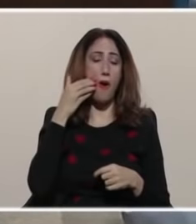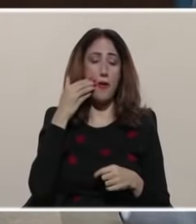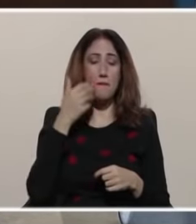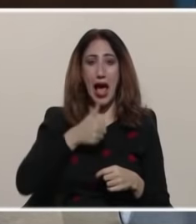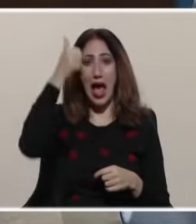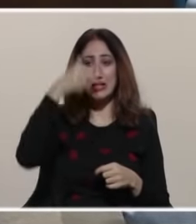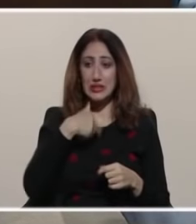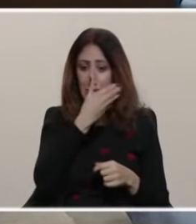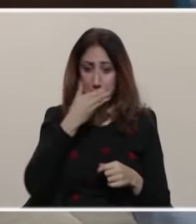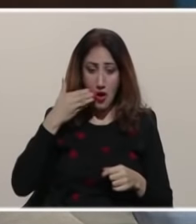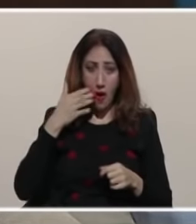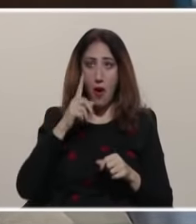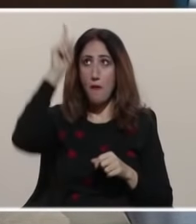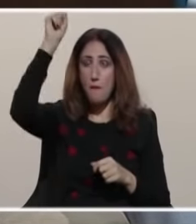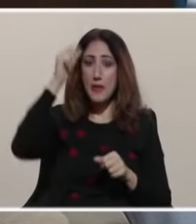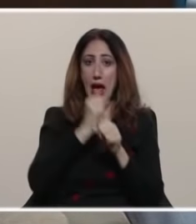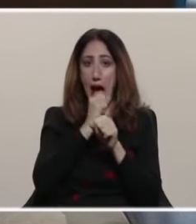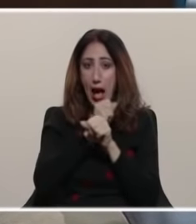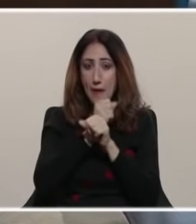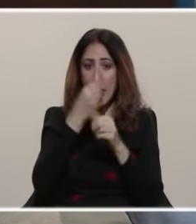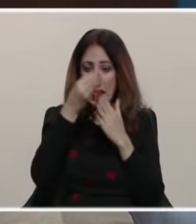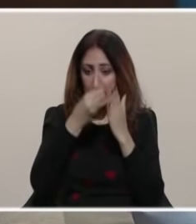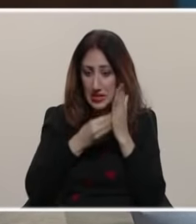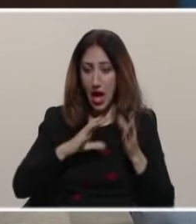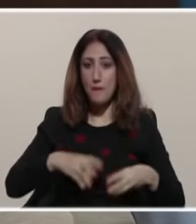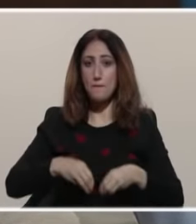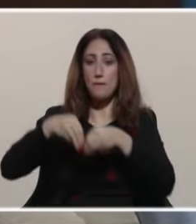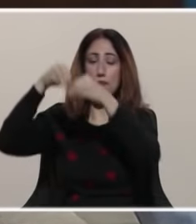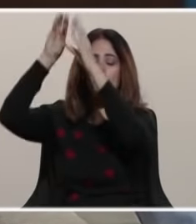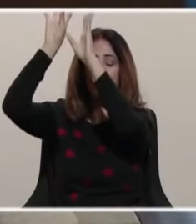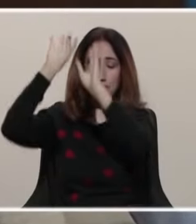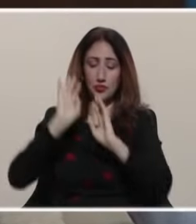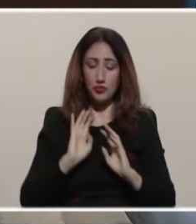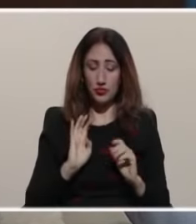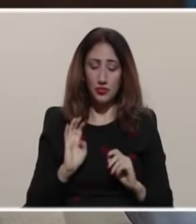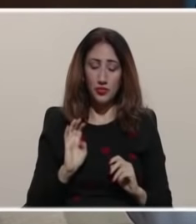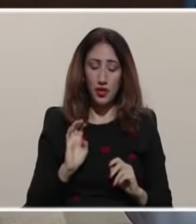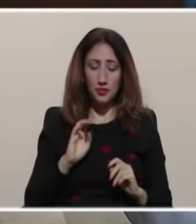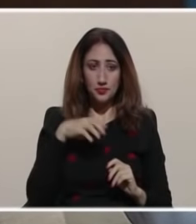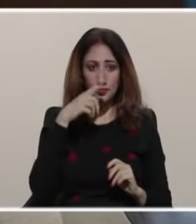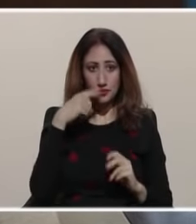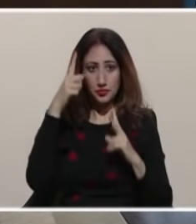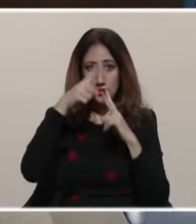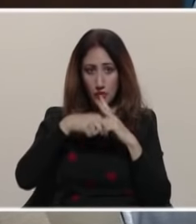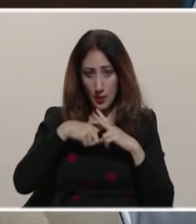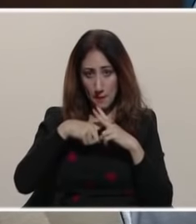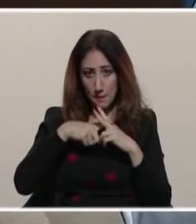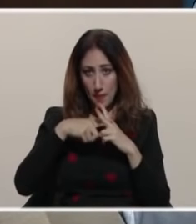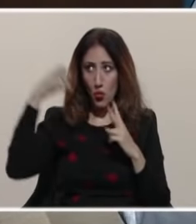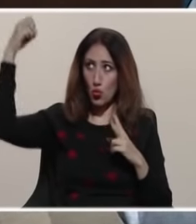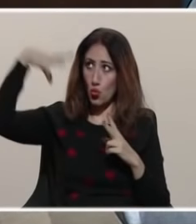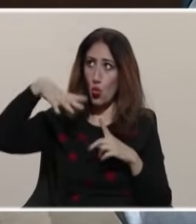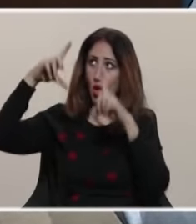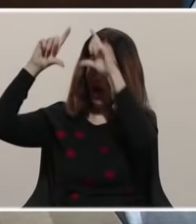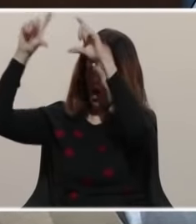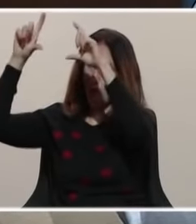العظيمة جدا. تلاحظ حضرتك أنه شهر يغفل الناس عنه لأنه وقع بين نور القمر